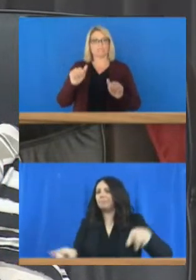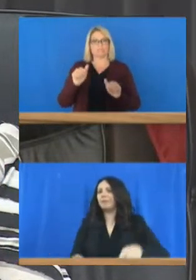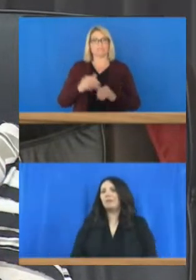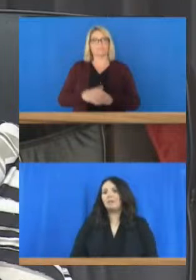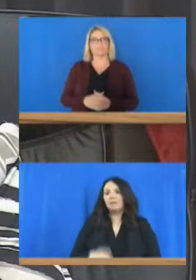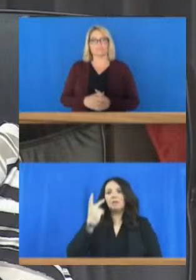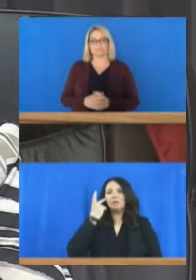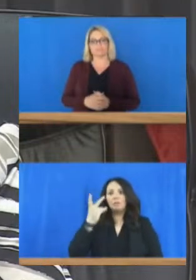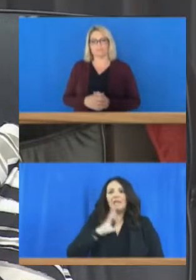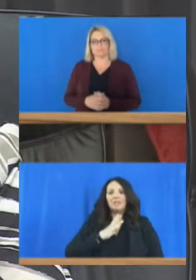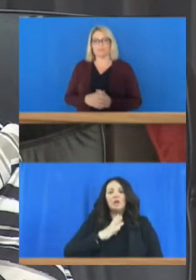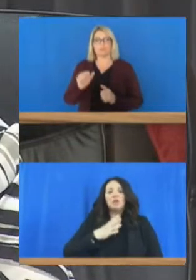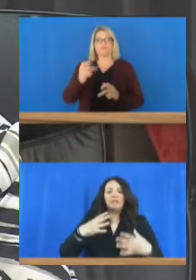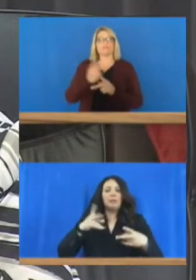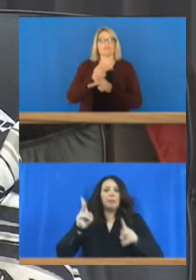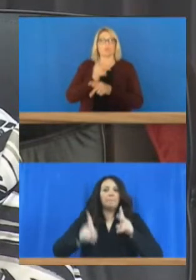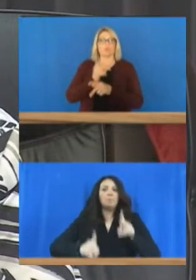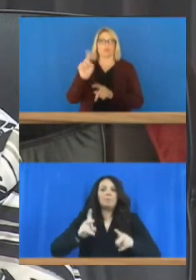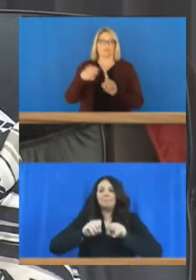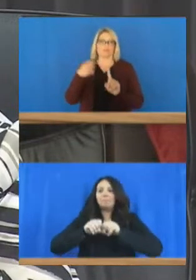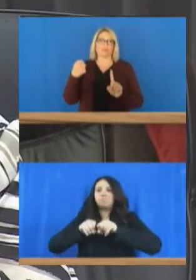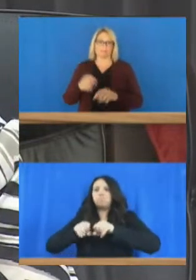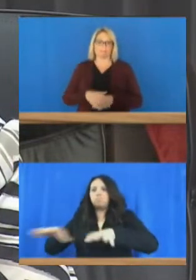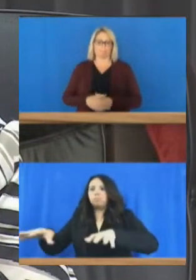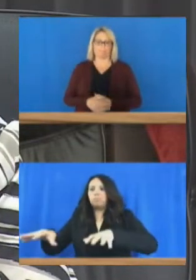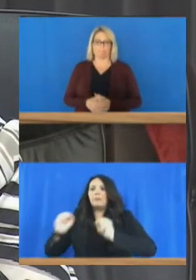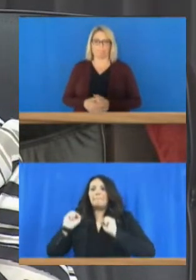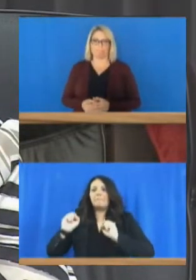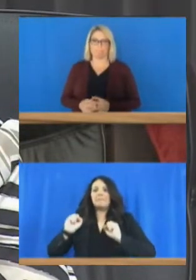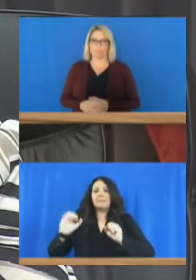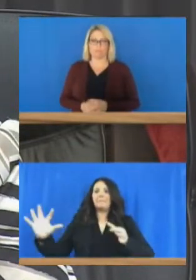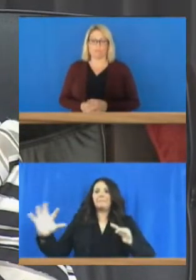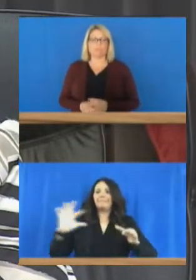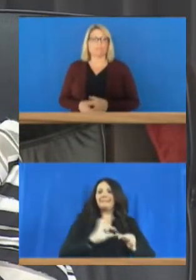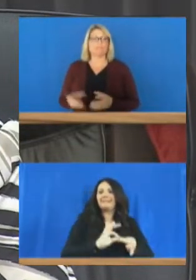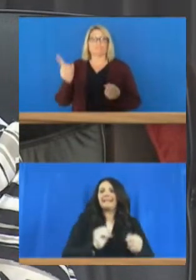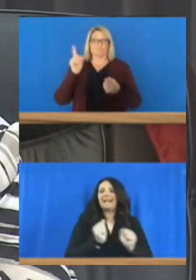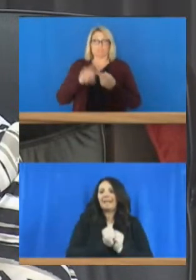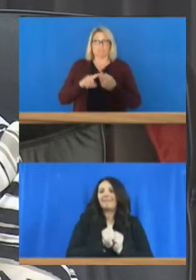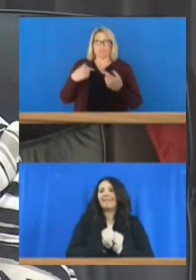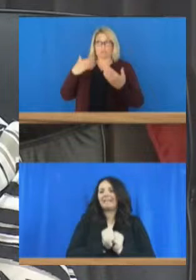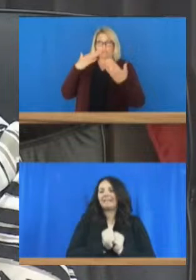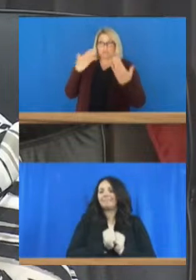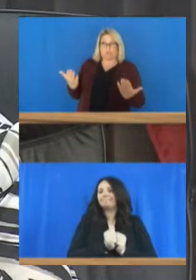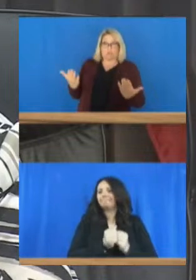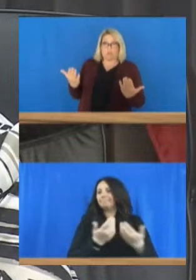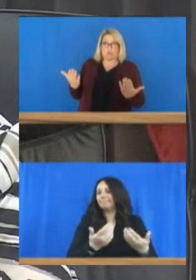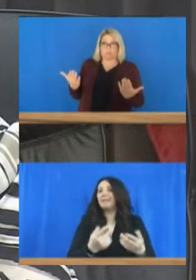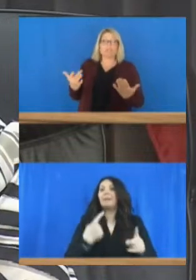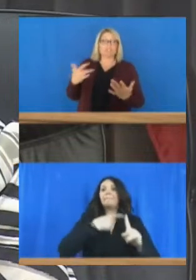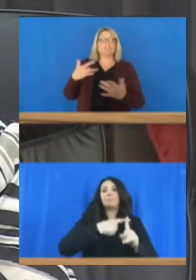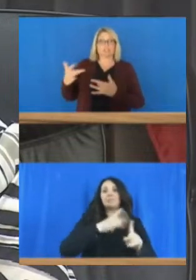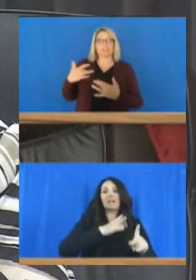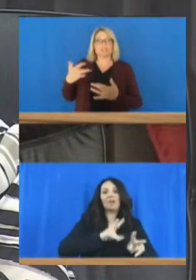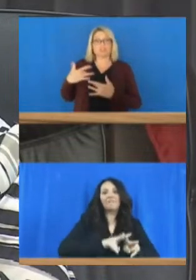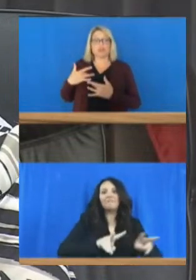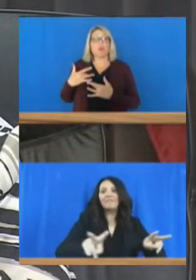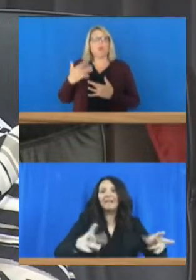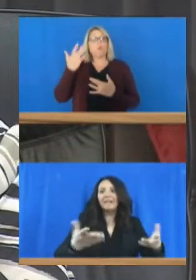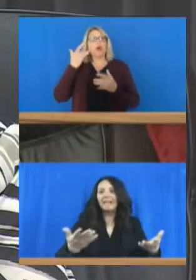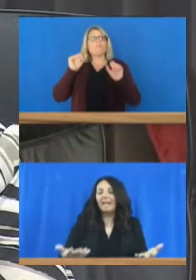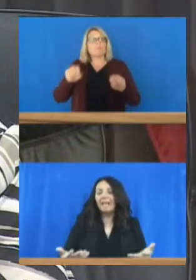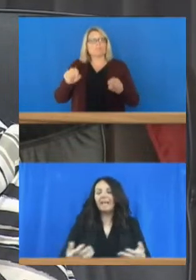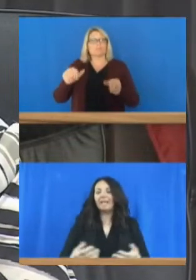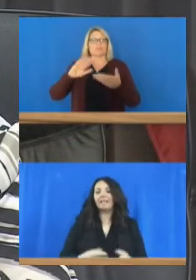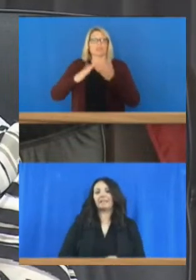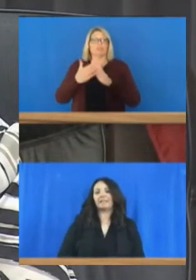jour. Alors, la différence entre 160 cas et 10 cas par jour, c'est vraiment une grosse différence. Ça veut dire que les